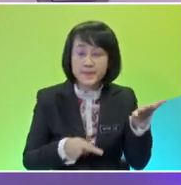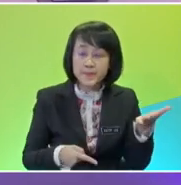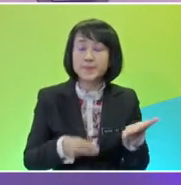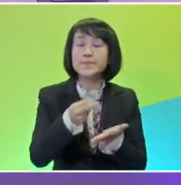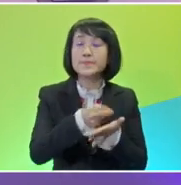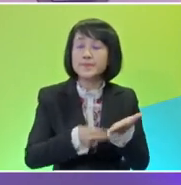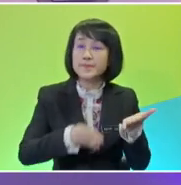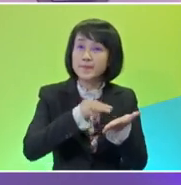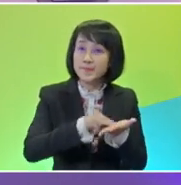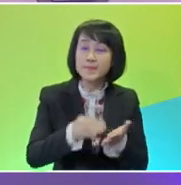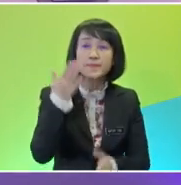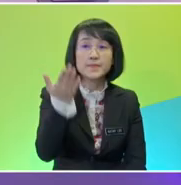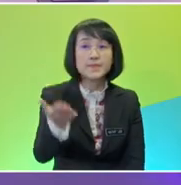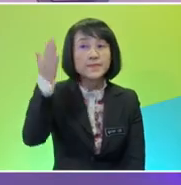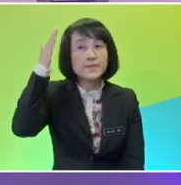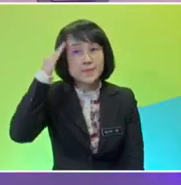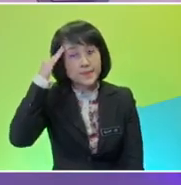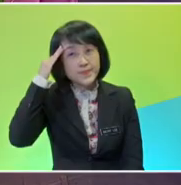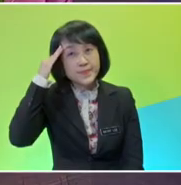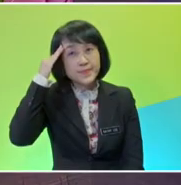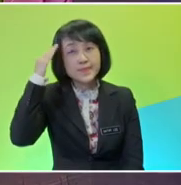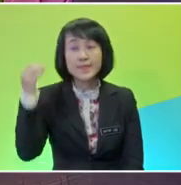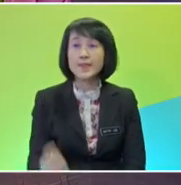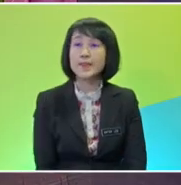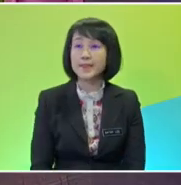ketahui siapa ya